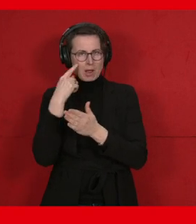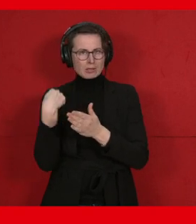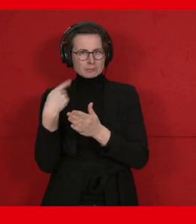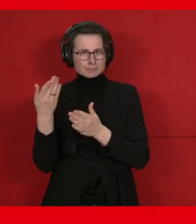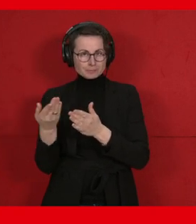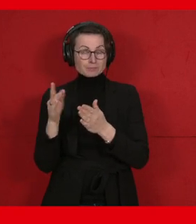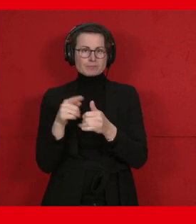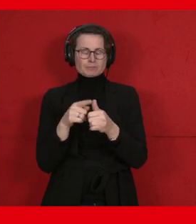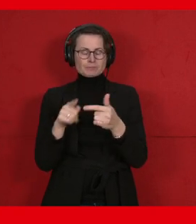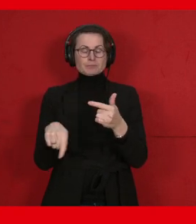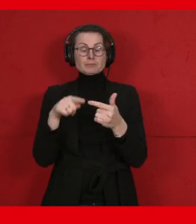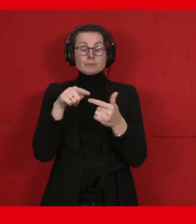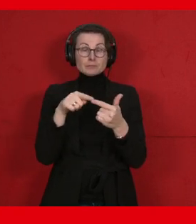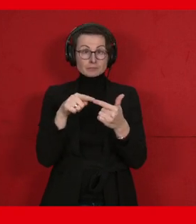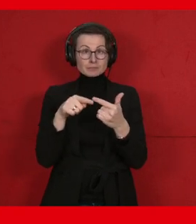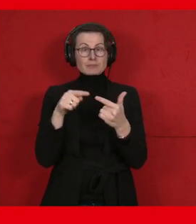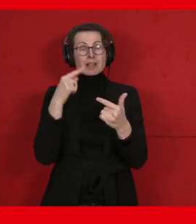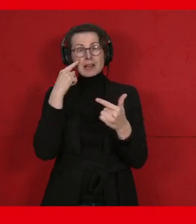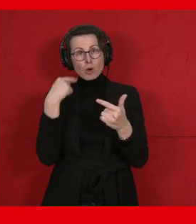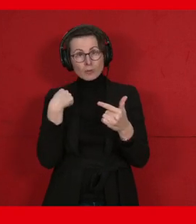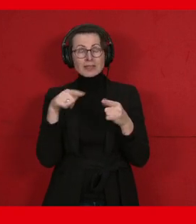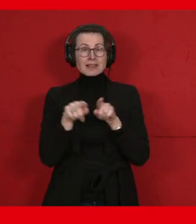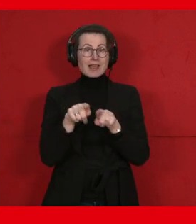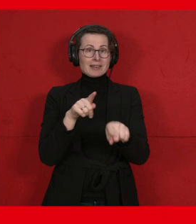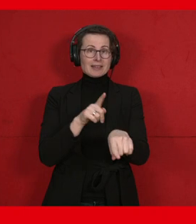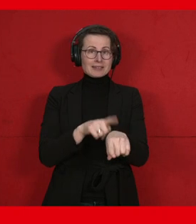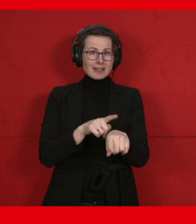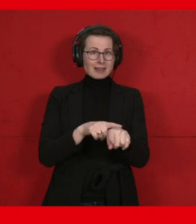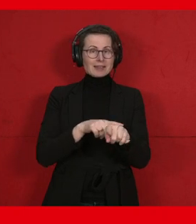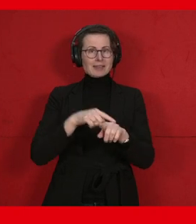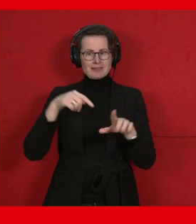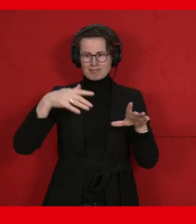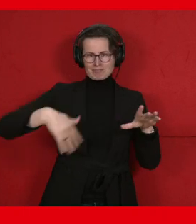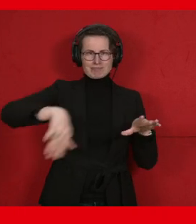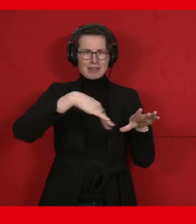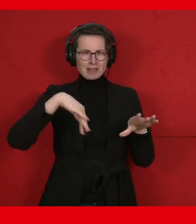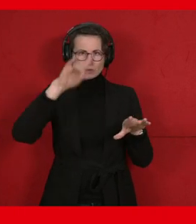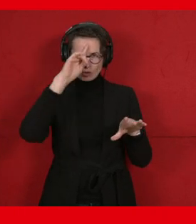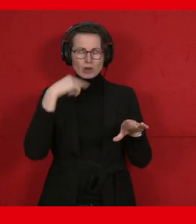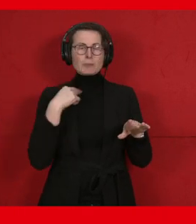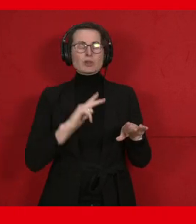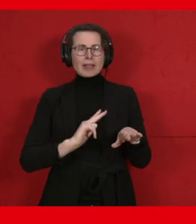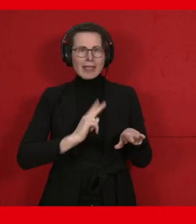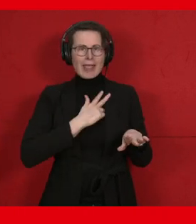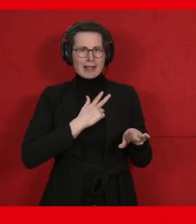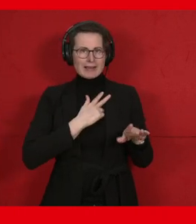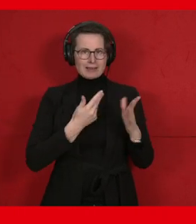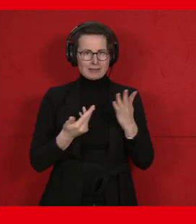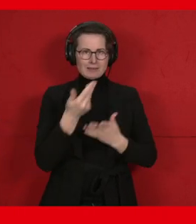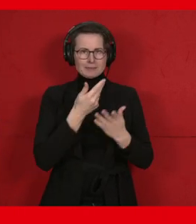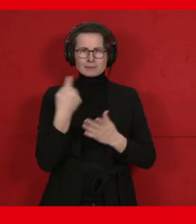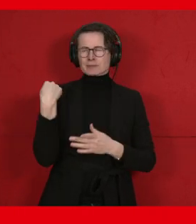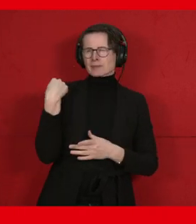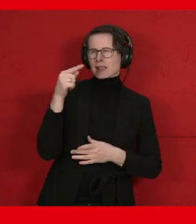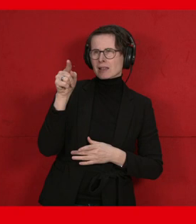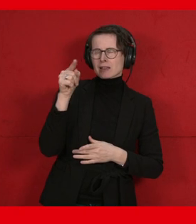ist das eine. Und ich glaube, auf der anderen Seite, wir müssen es uns auch mal in Deutschland ehrlich machen. Olaf Scholz hat vorhin